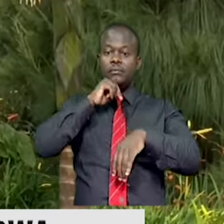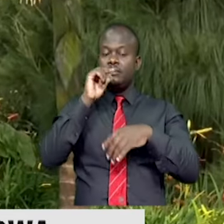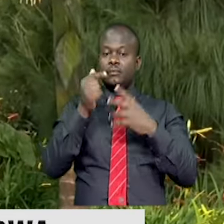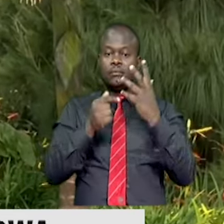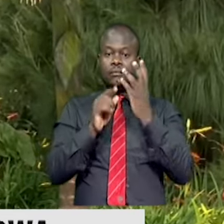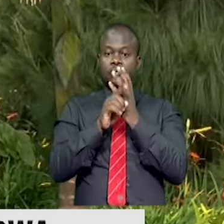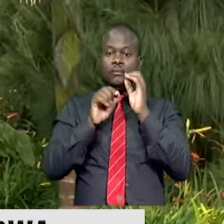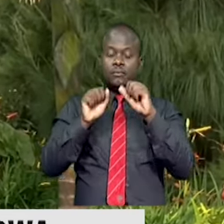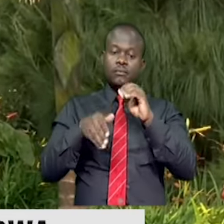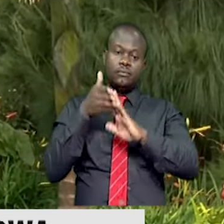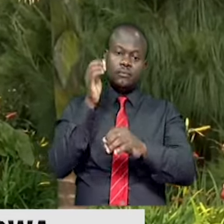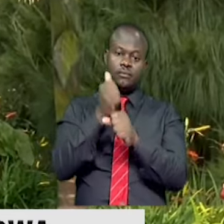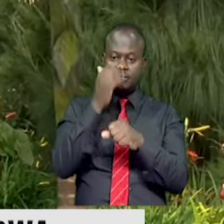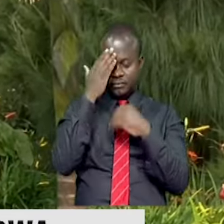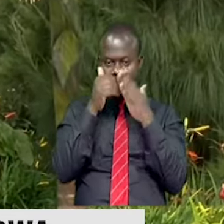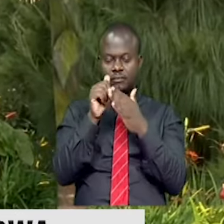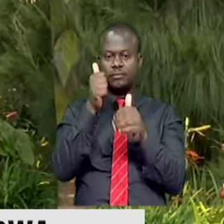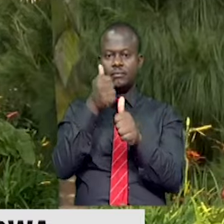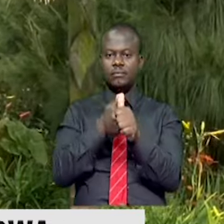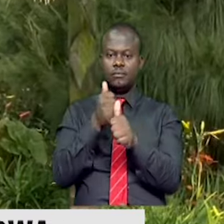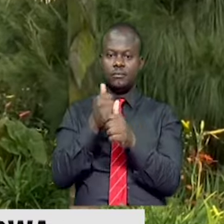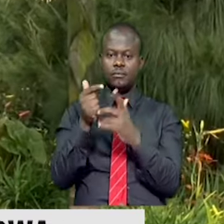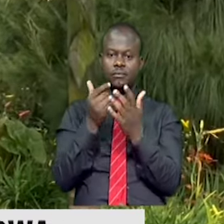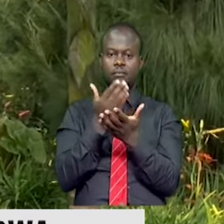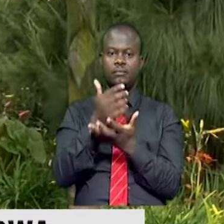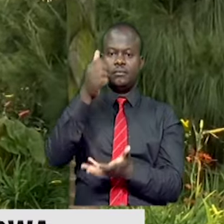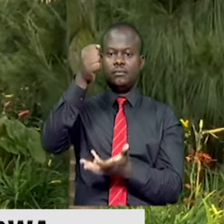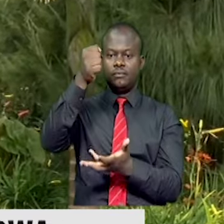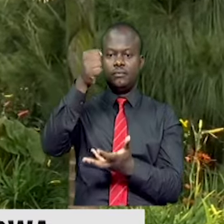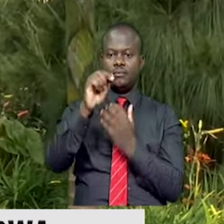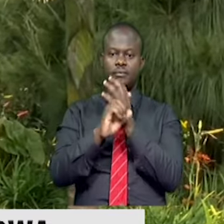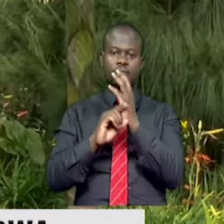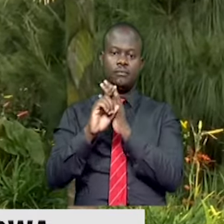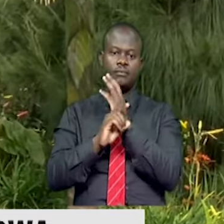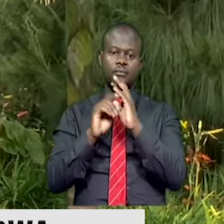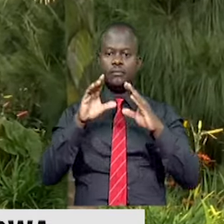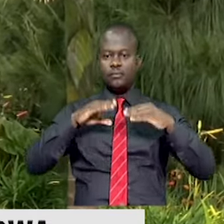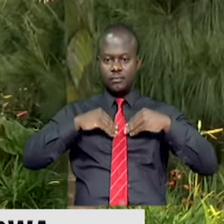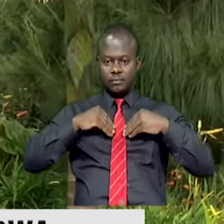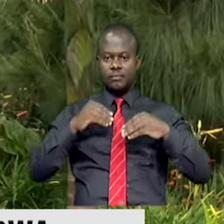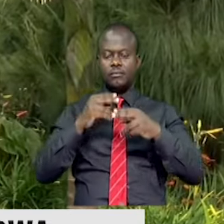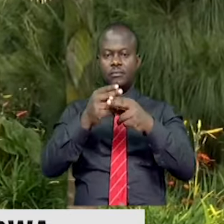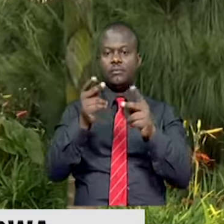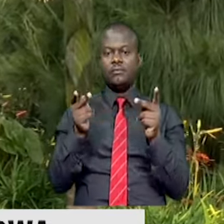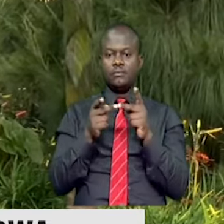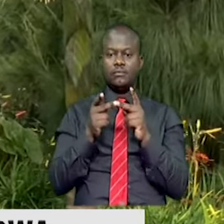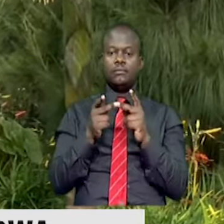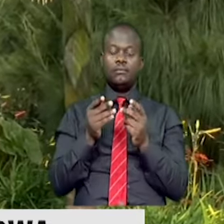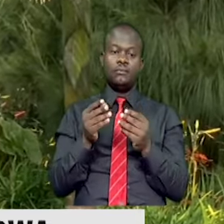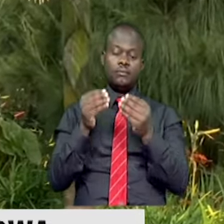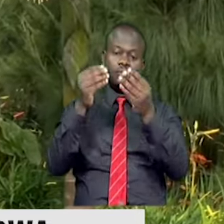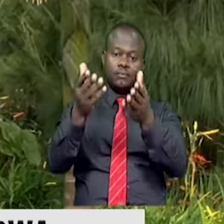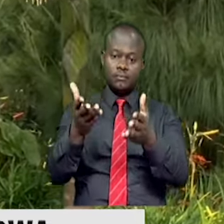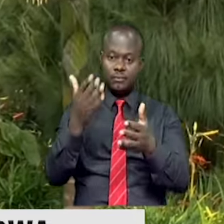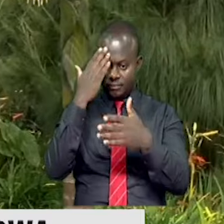akarere kahita gakora kubera ko buri kintu cyose gisaba budget. Akarere rero kabemereye kubatiza sare ihari yo kugira